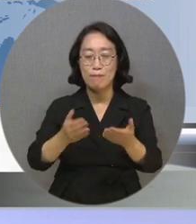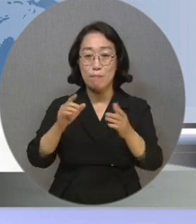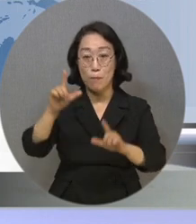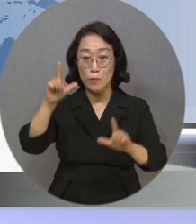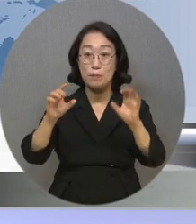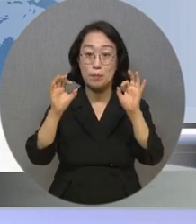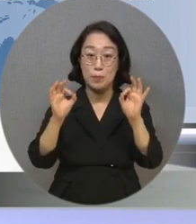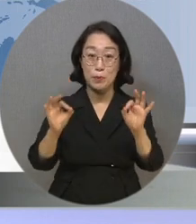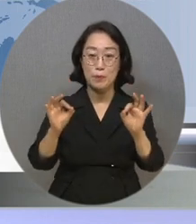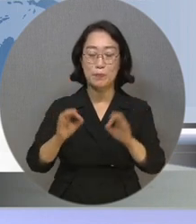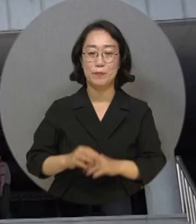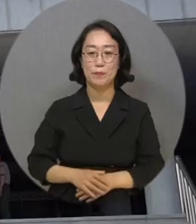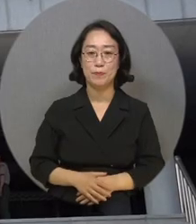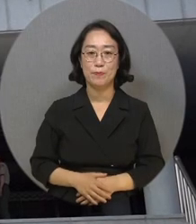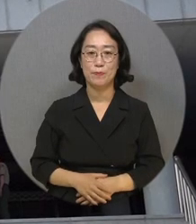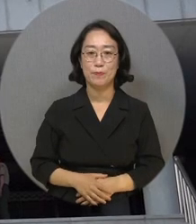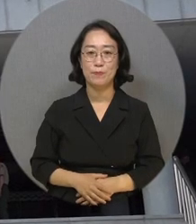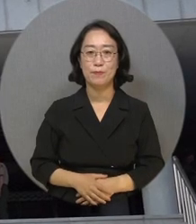기자가 안내합니다.